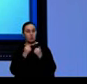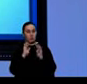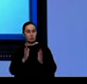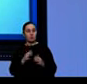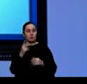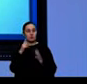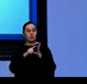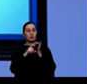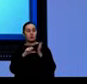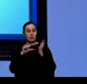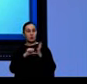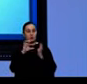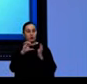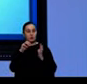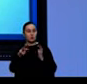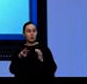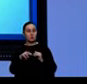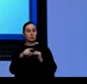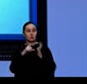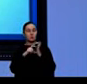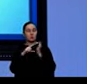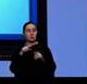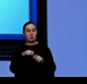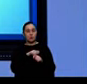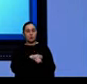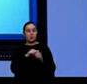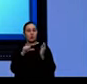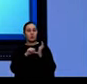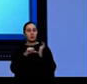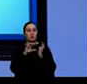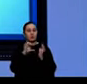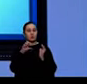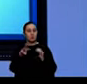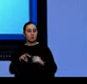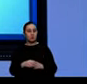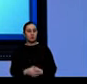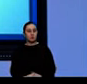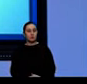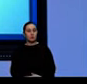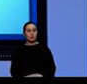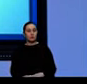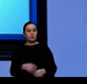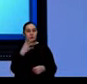алынады. 706 сантиметр 7 метр 6 сантиметр.